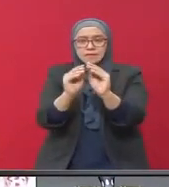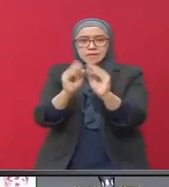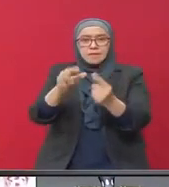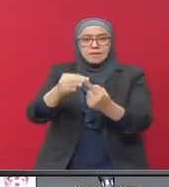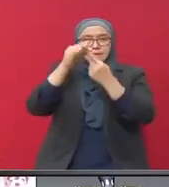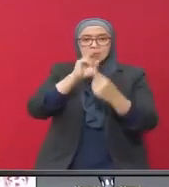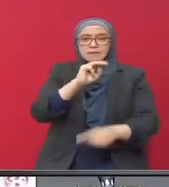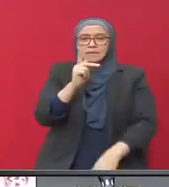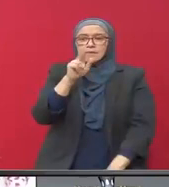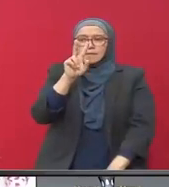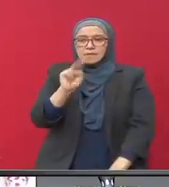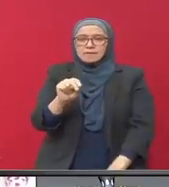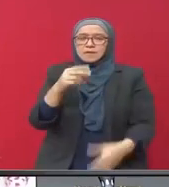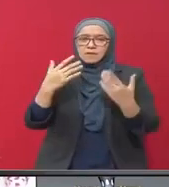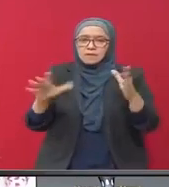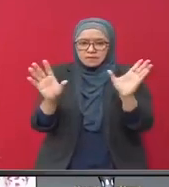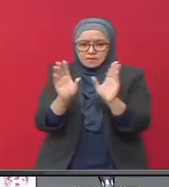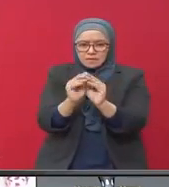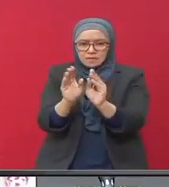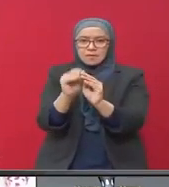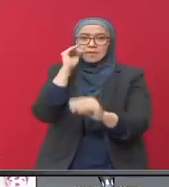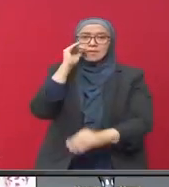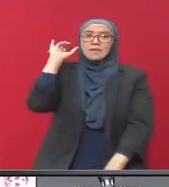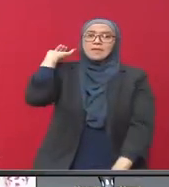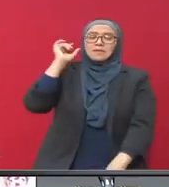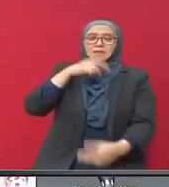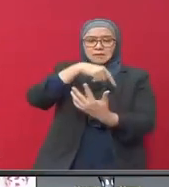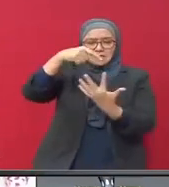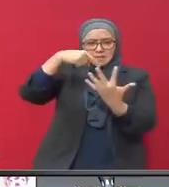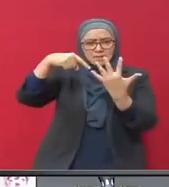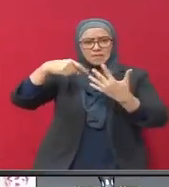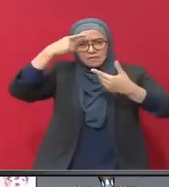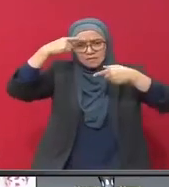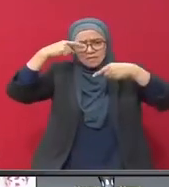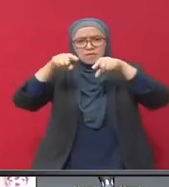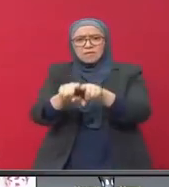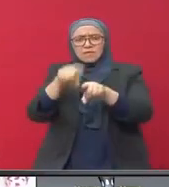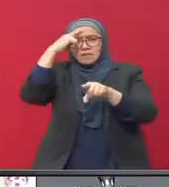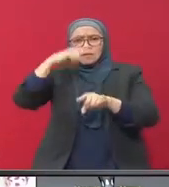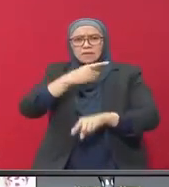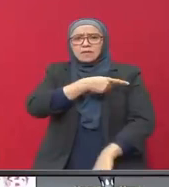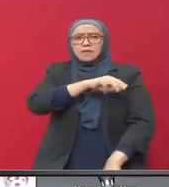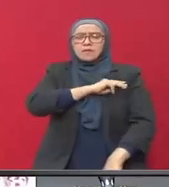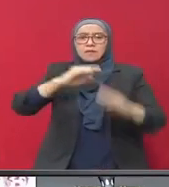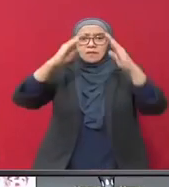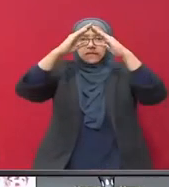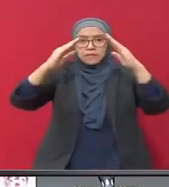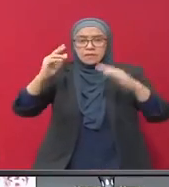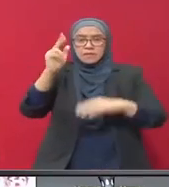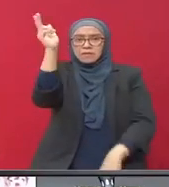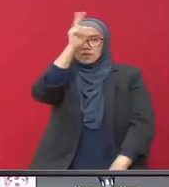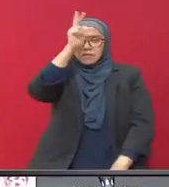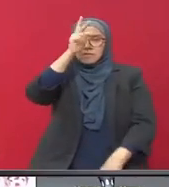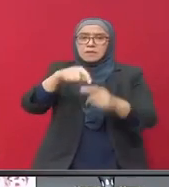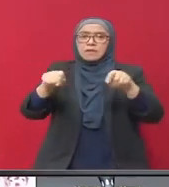2020 telah bermusyawarah semalam antara lain bertujuan agar Kementerian Perumahan dan tepat kajian tempatan